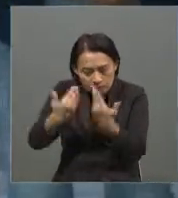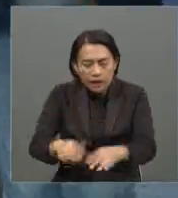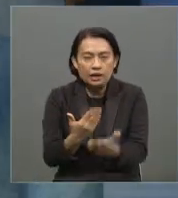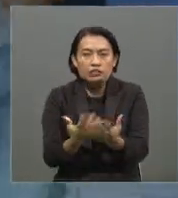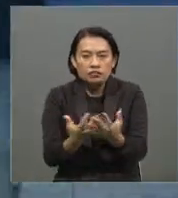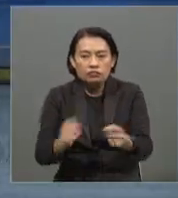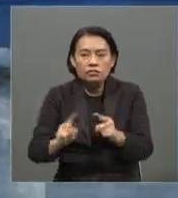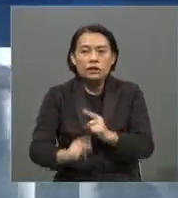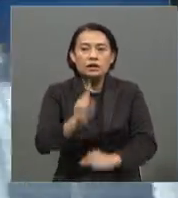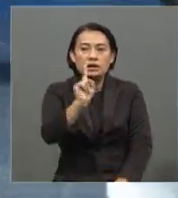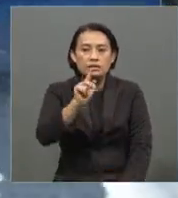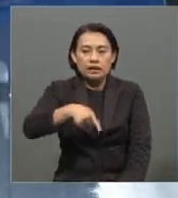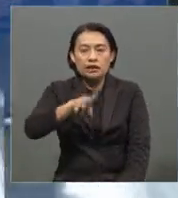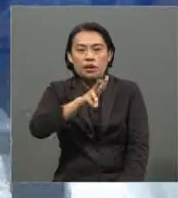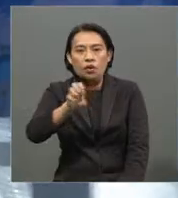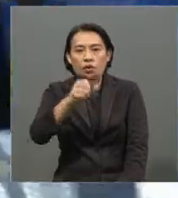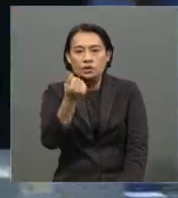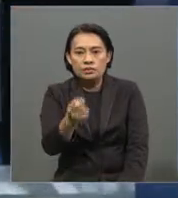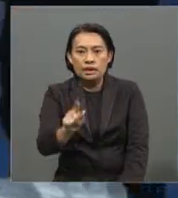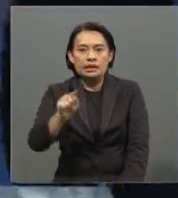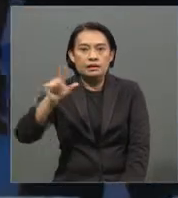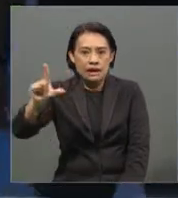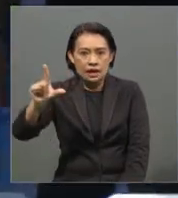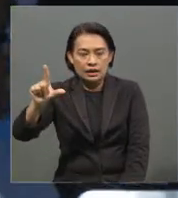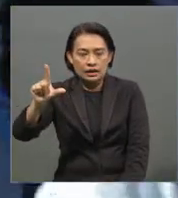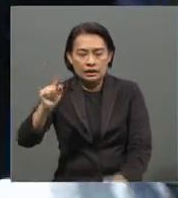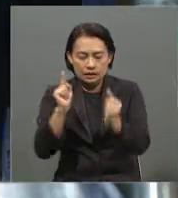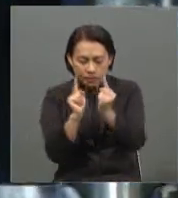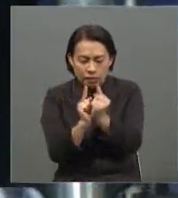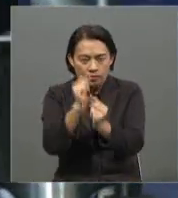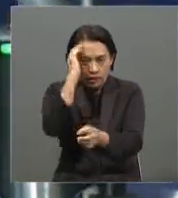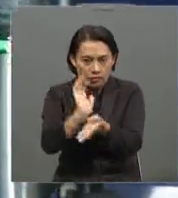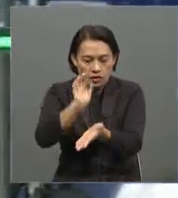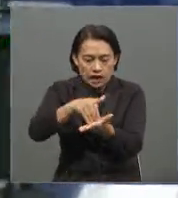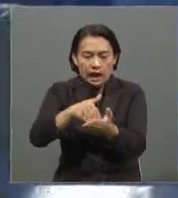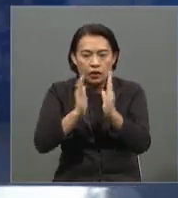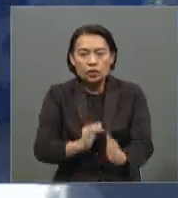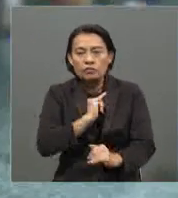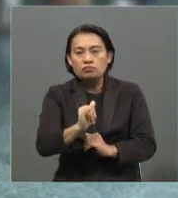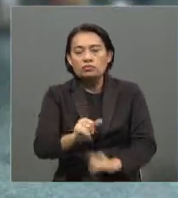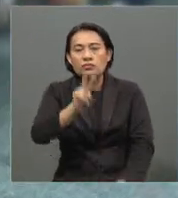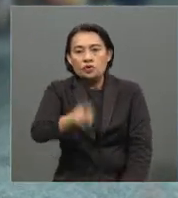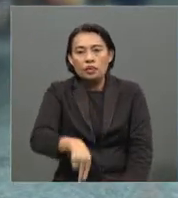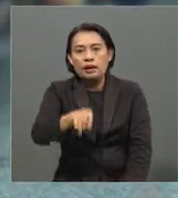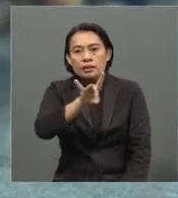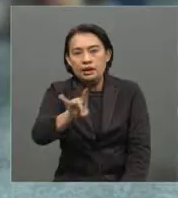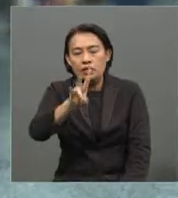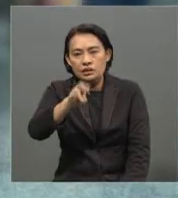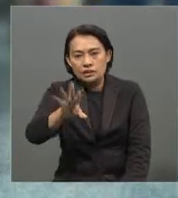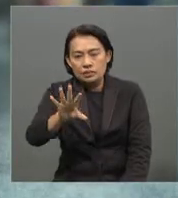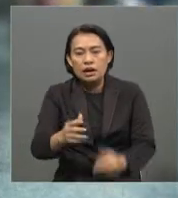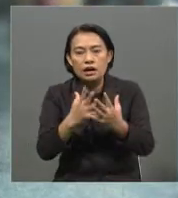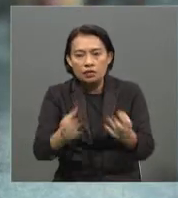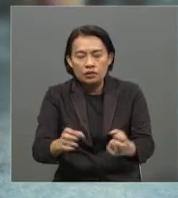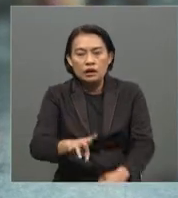1,6 111ล้านบาทเฉพาะที่เข้าไปแจ้งความที่สอบสวนกลางนะครับอยู่ที่ 2875คนความเสียหาย